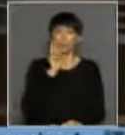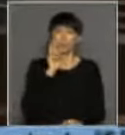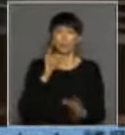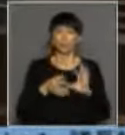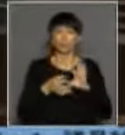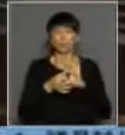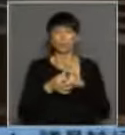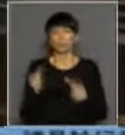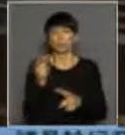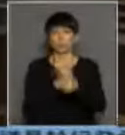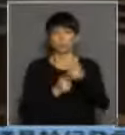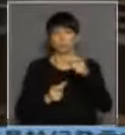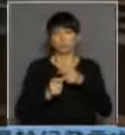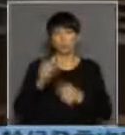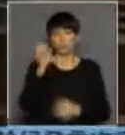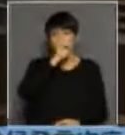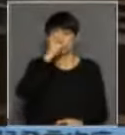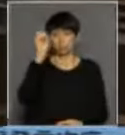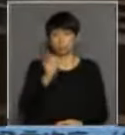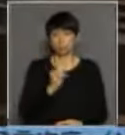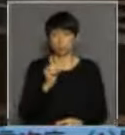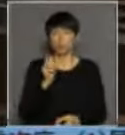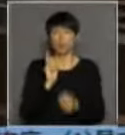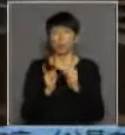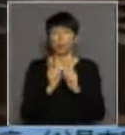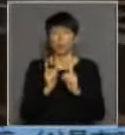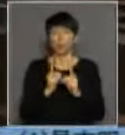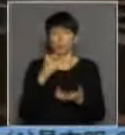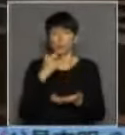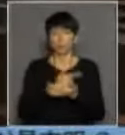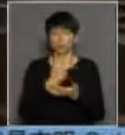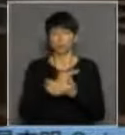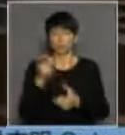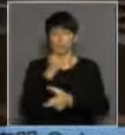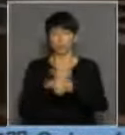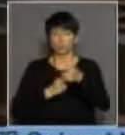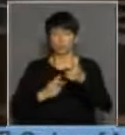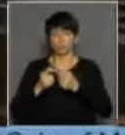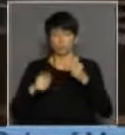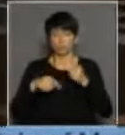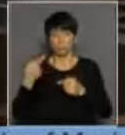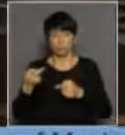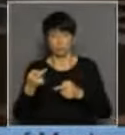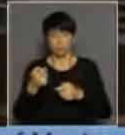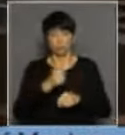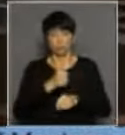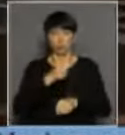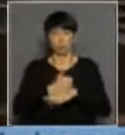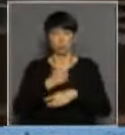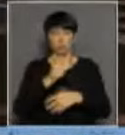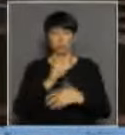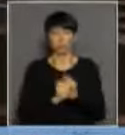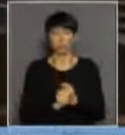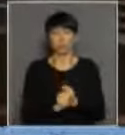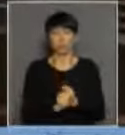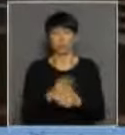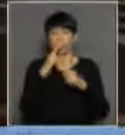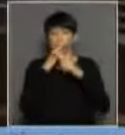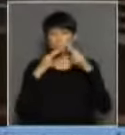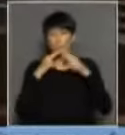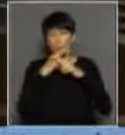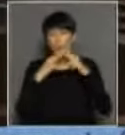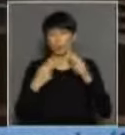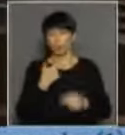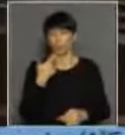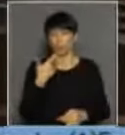啦、又或者一啲嘅重要嘅商業嘅元素之外咧，基本上咧唔應該太多嘅秘密咧，係